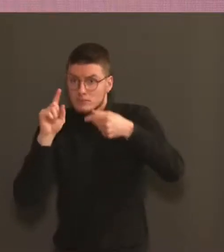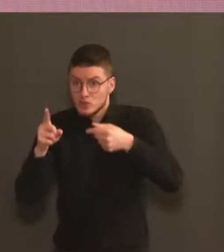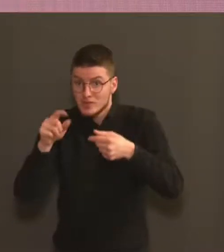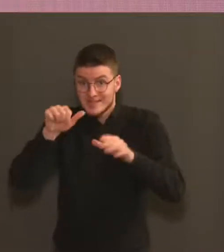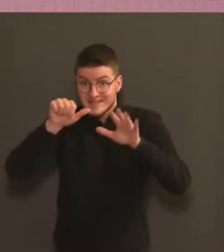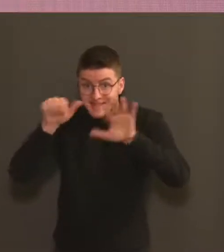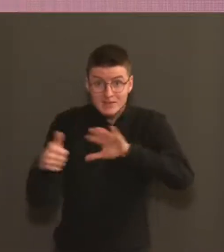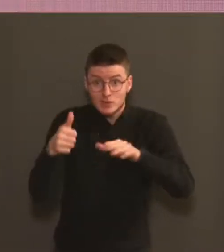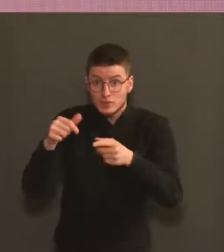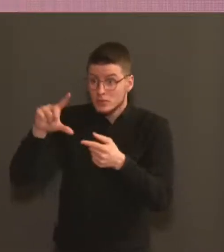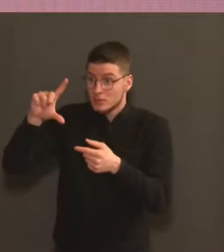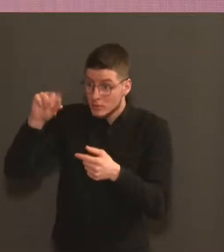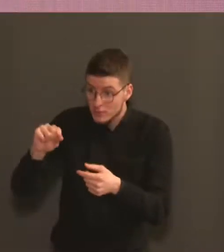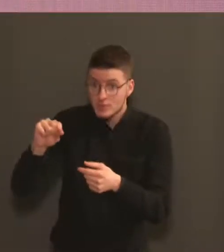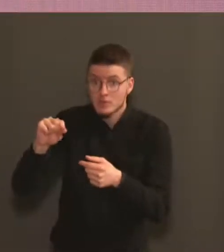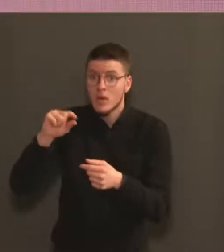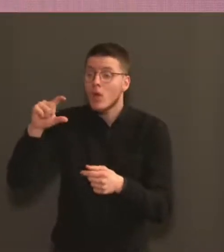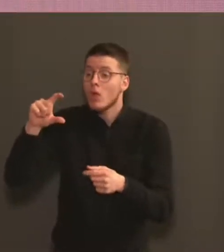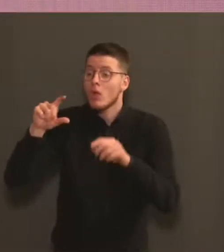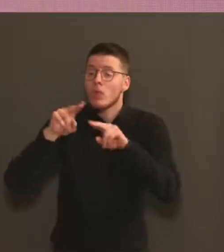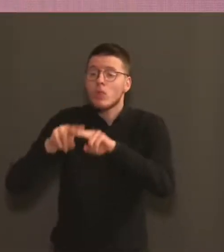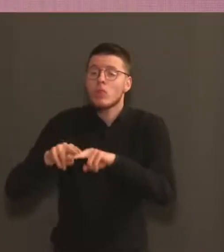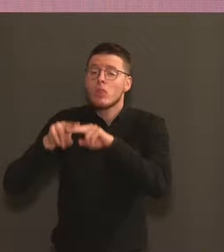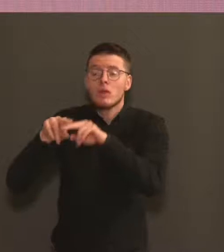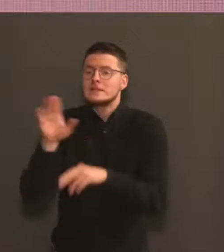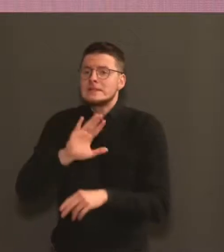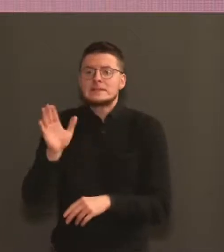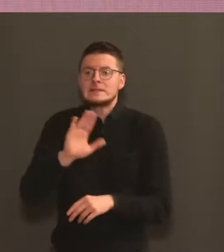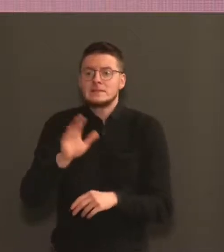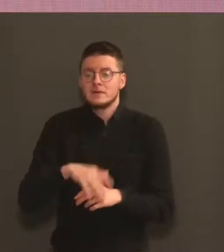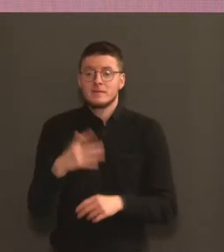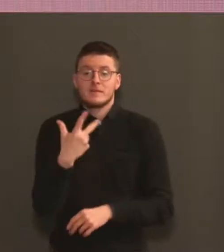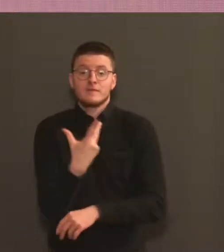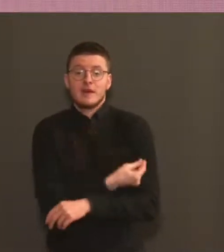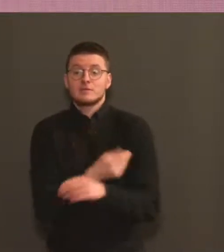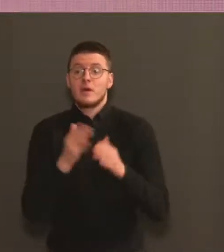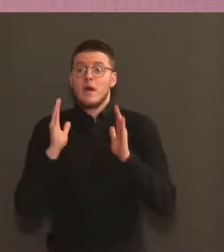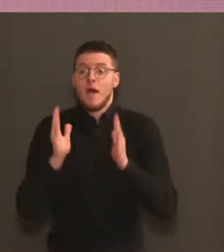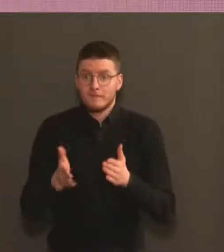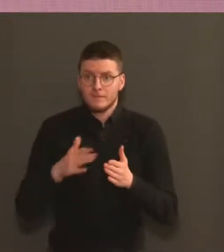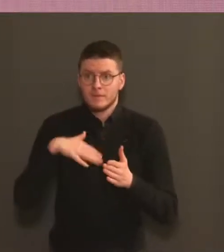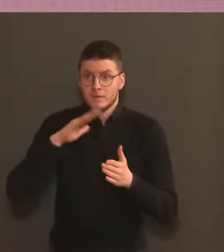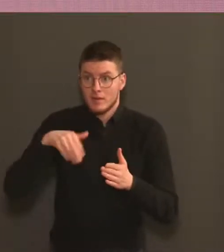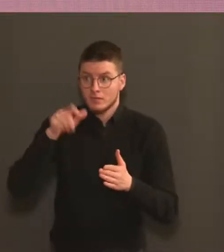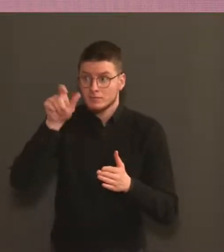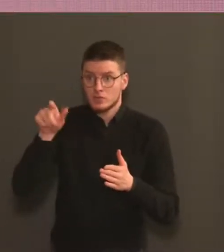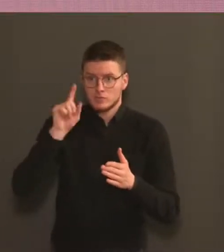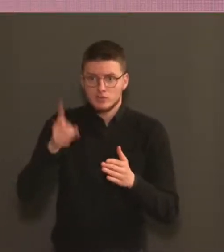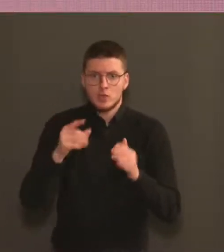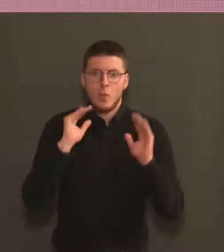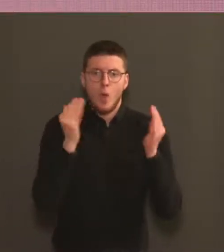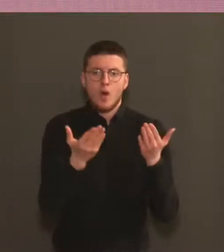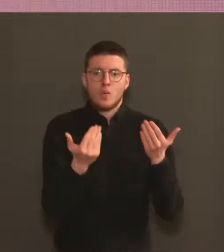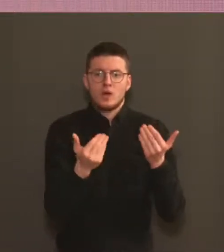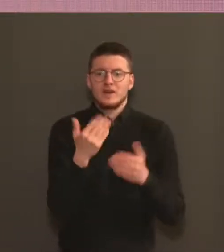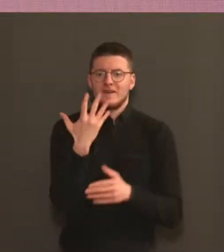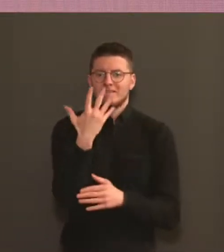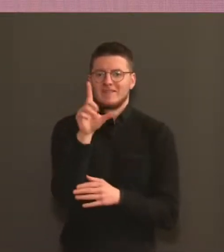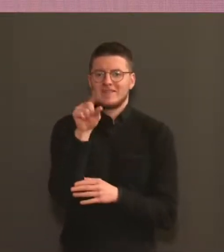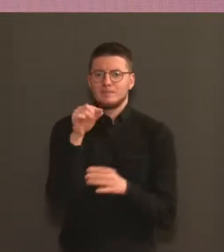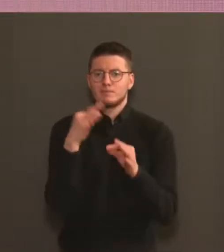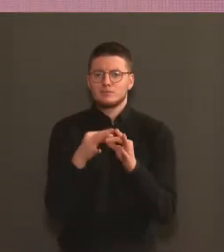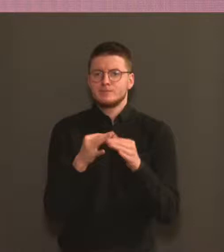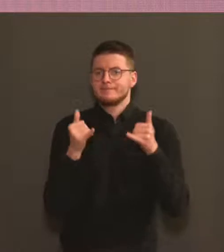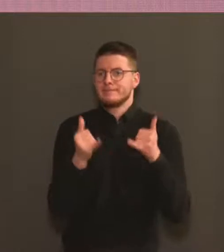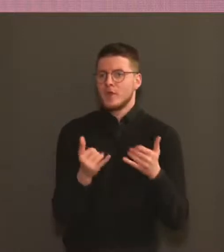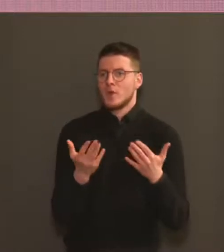gebruikt. Na de vaccinatie moeten de mensen in een wachtkamer minstens 15 minuten